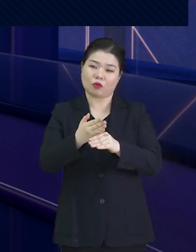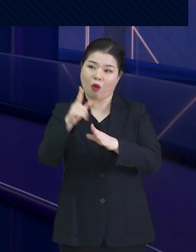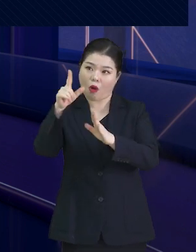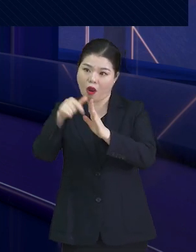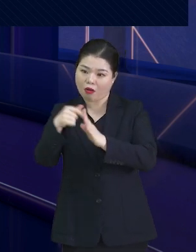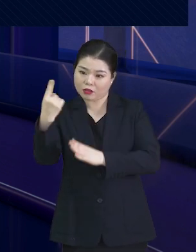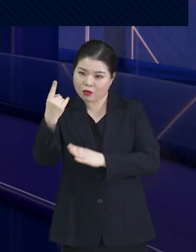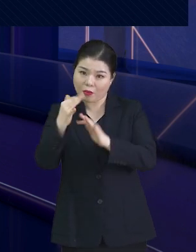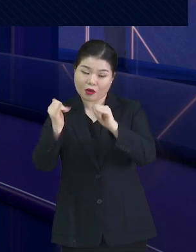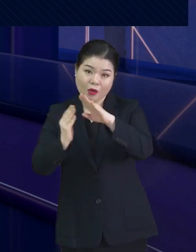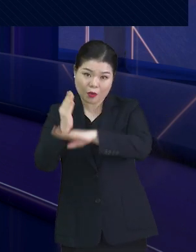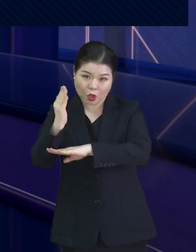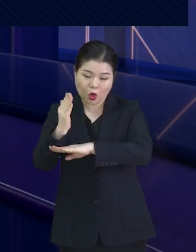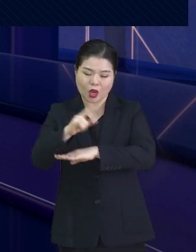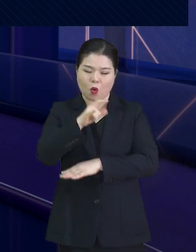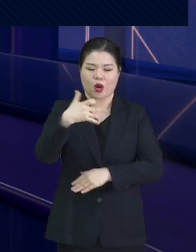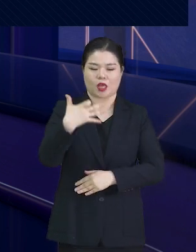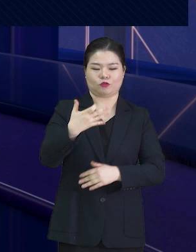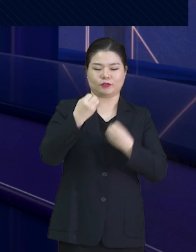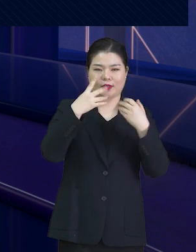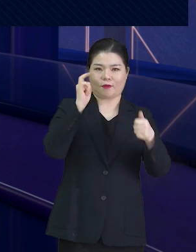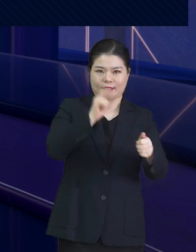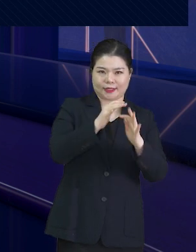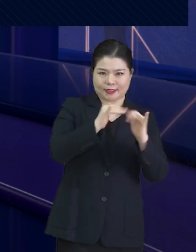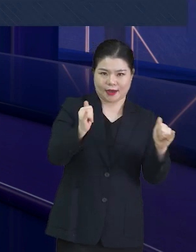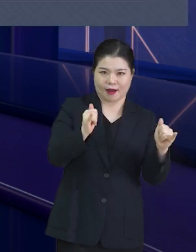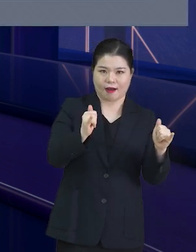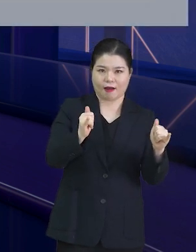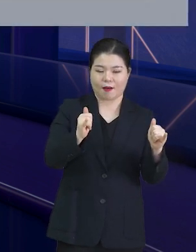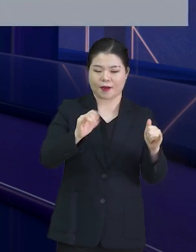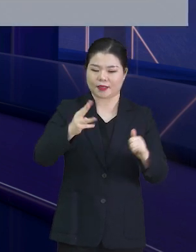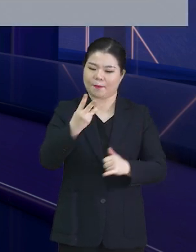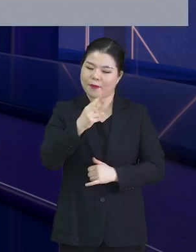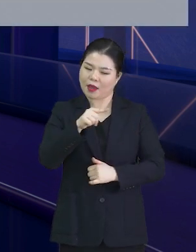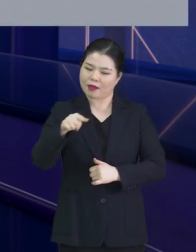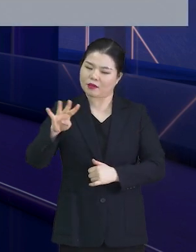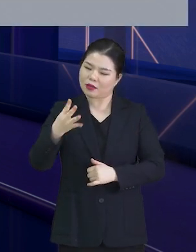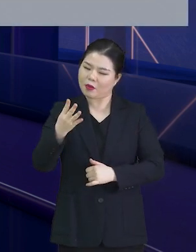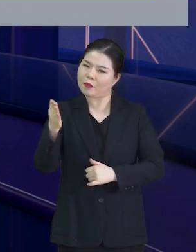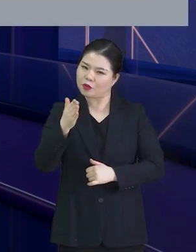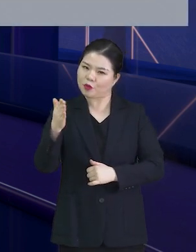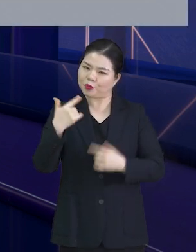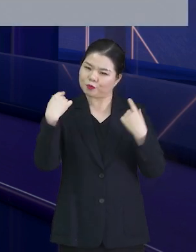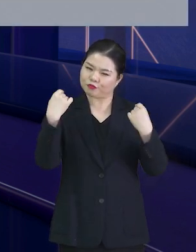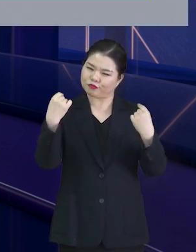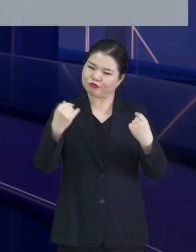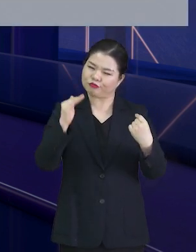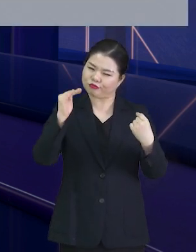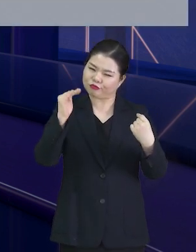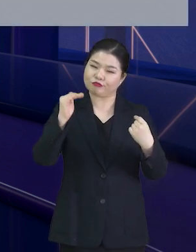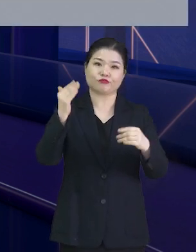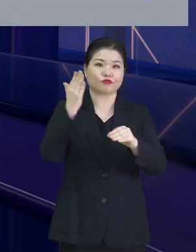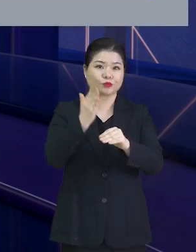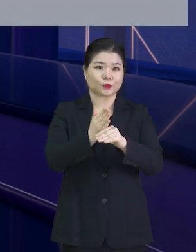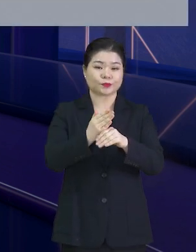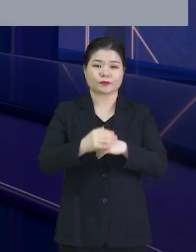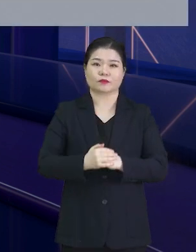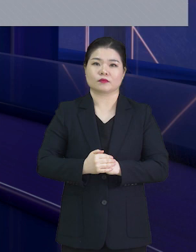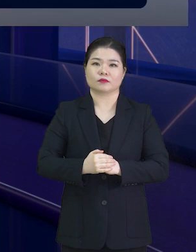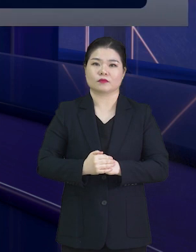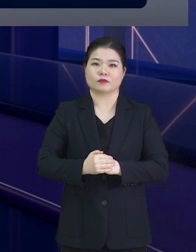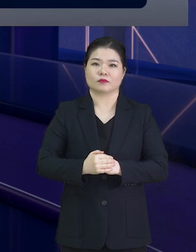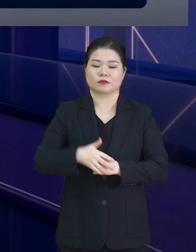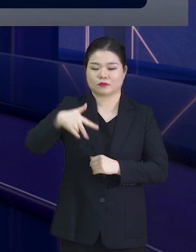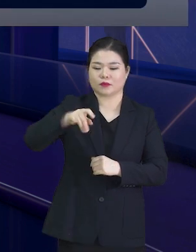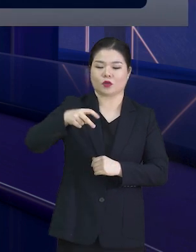올라갔던 국내 코로나19 신규 확진자는 최근 300명에서 400명대를 꾸준히 오르내리고 있습니다.